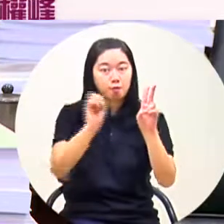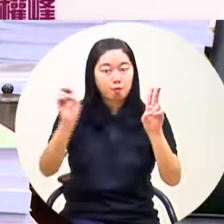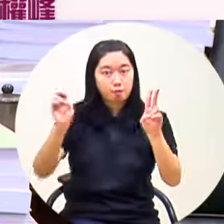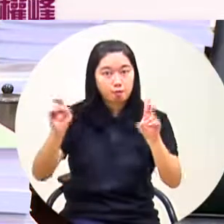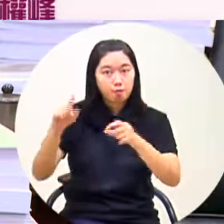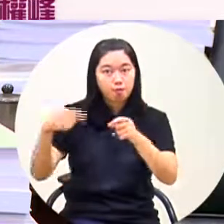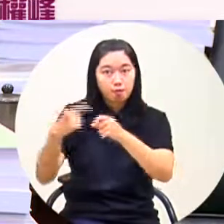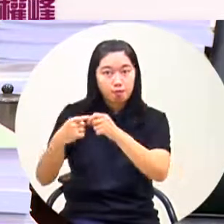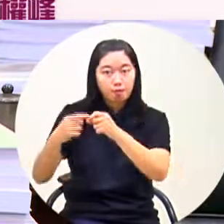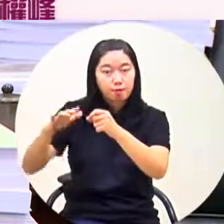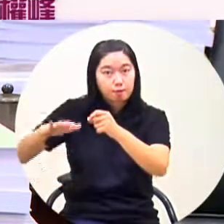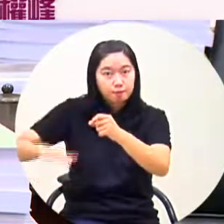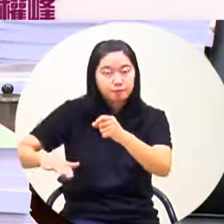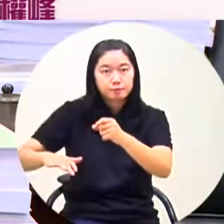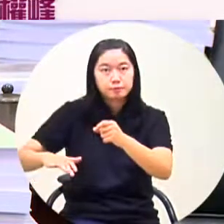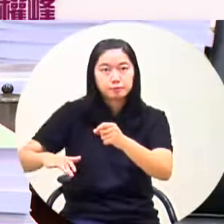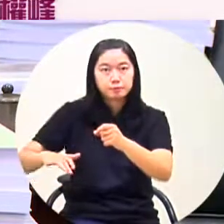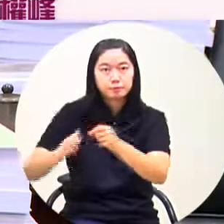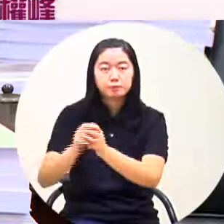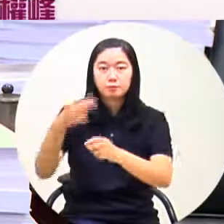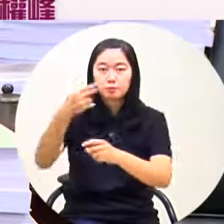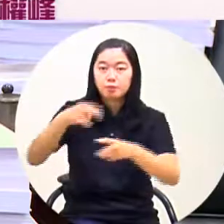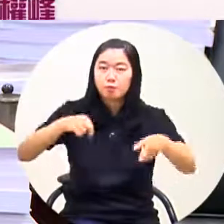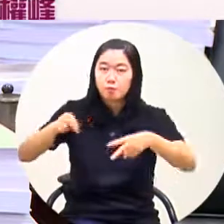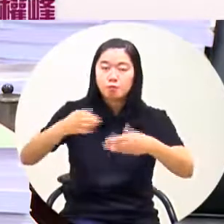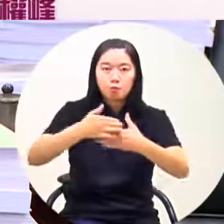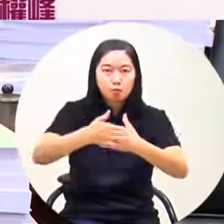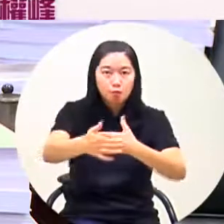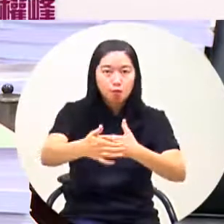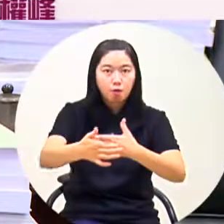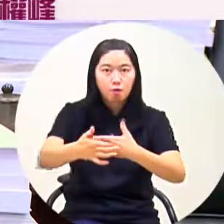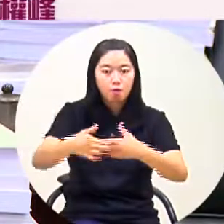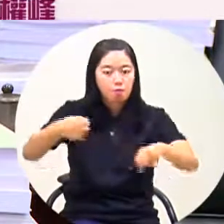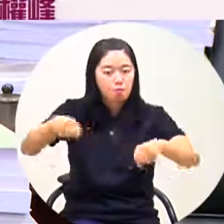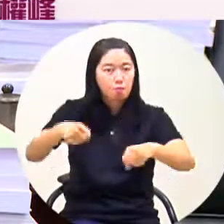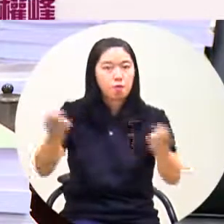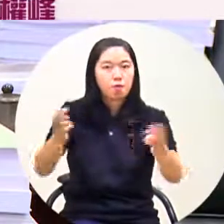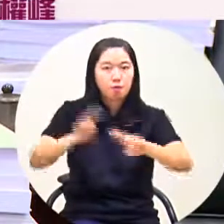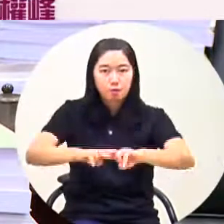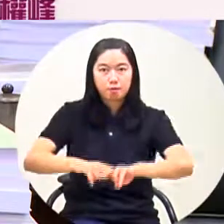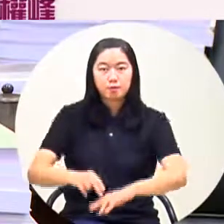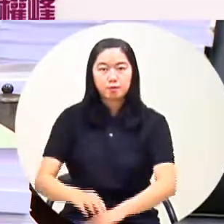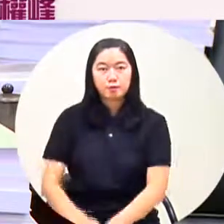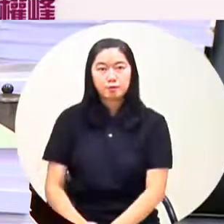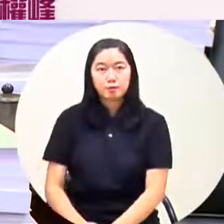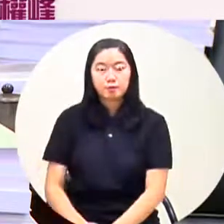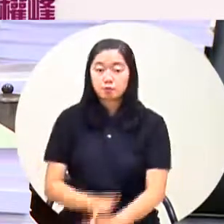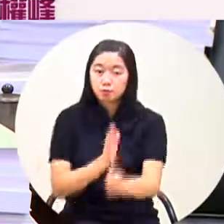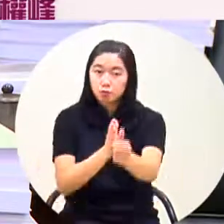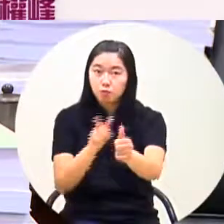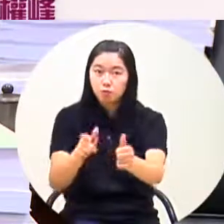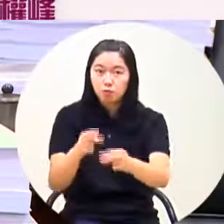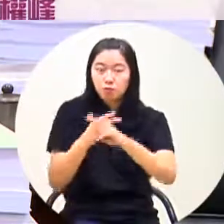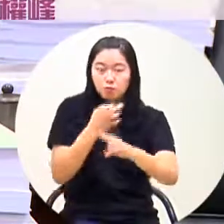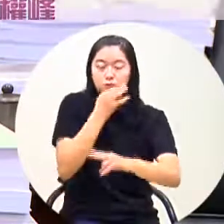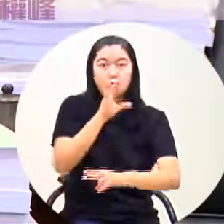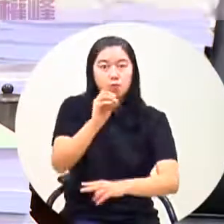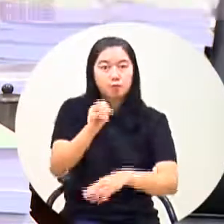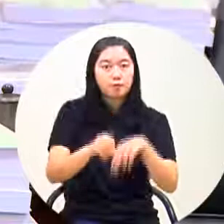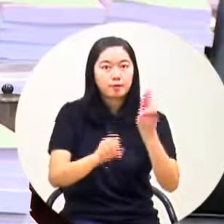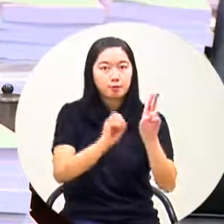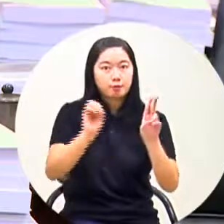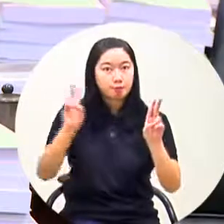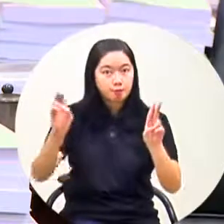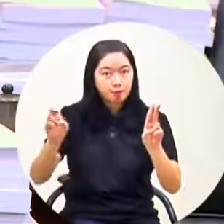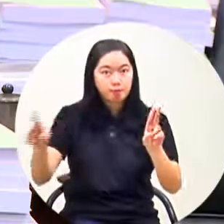2020年底禁用二行程机车。那我想针对这个部分，请教局长，我们有没有信心在2020年汰